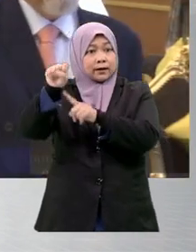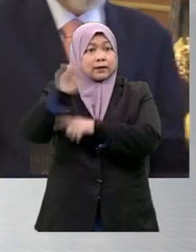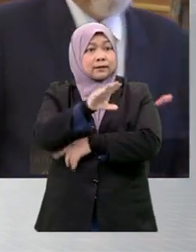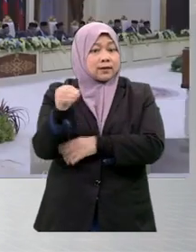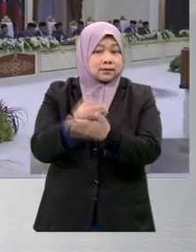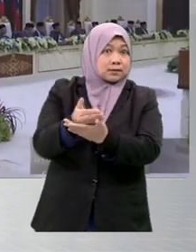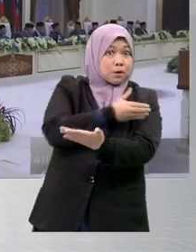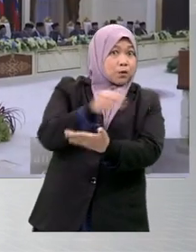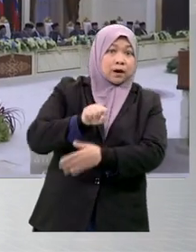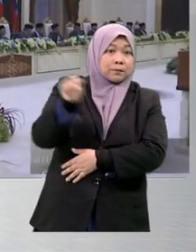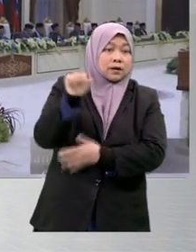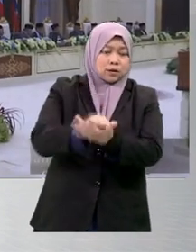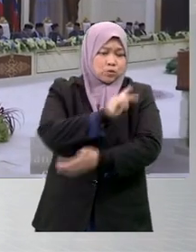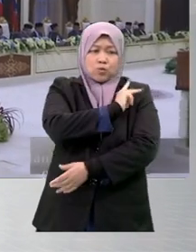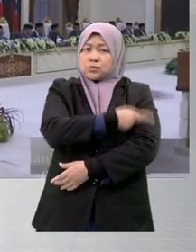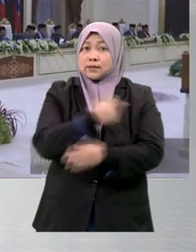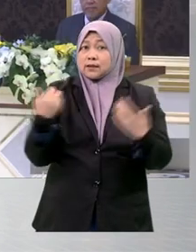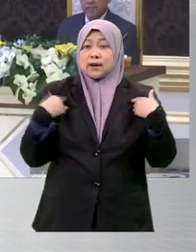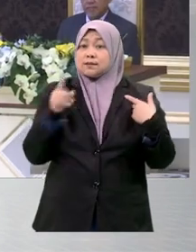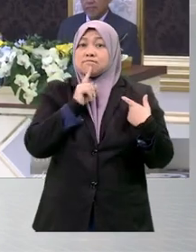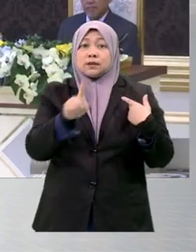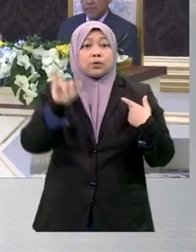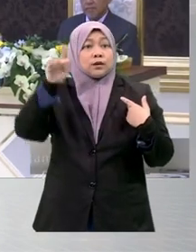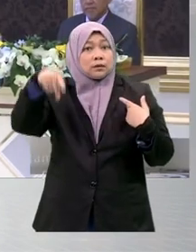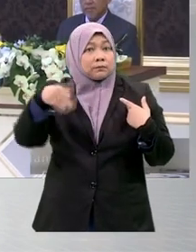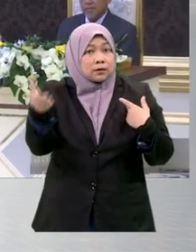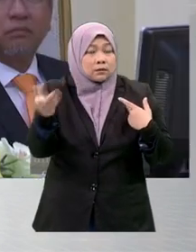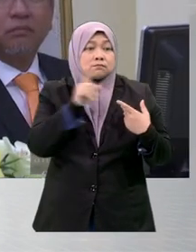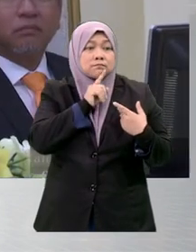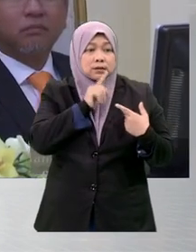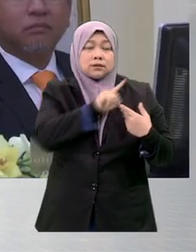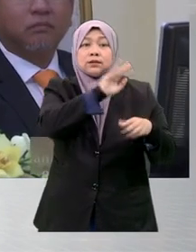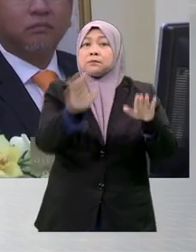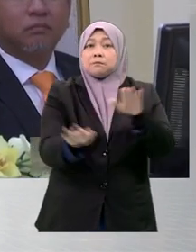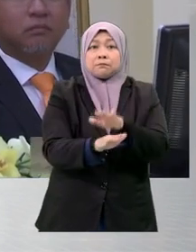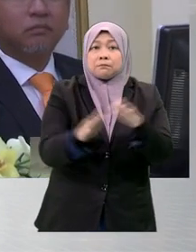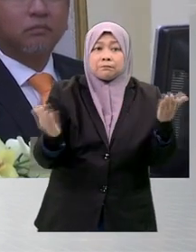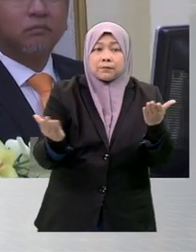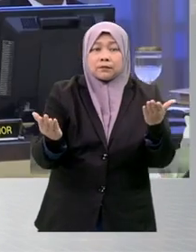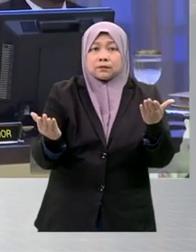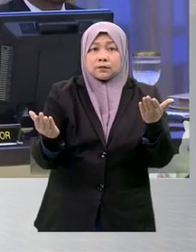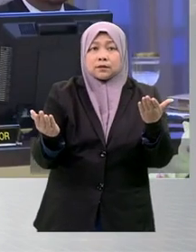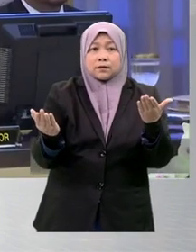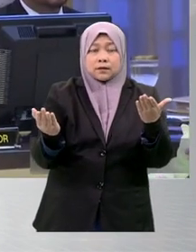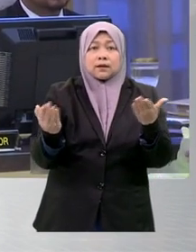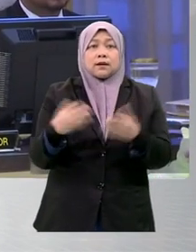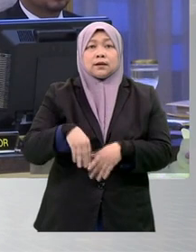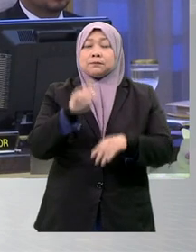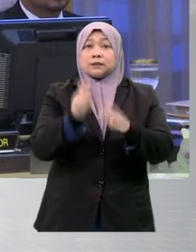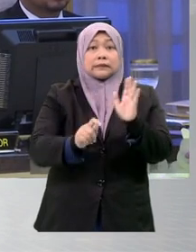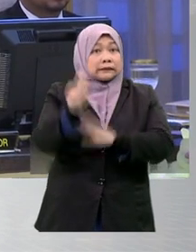sebelum kemerdekaan itu kuasa-kuasa yang ada pada yang di-pertuan agong ini adalah berada pada pesuruhjaya